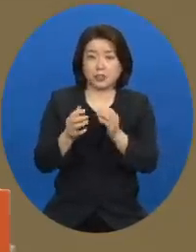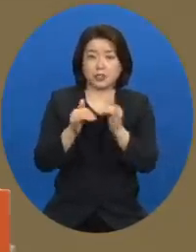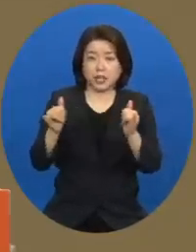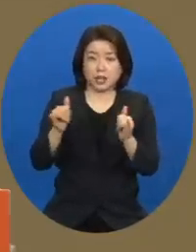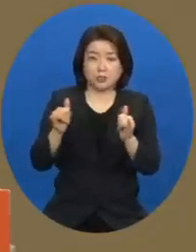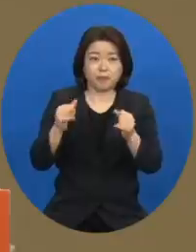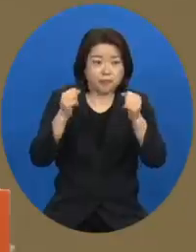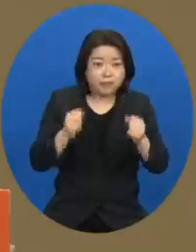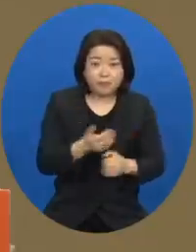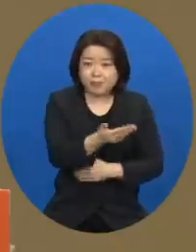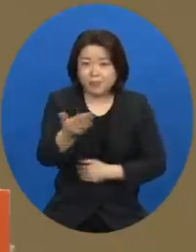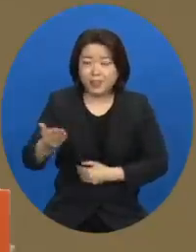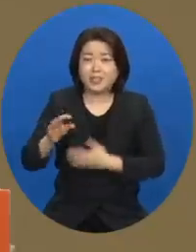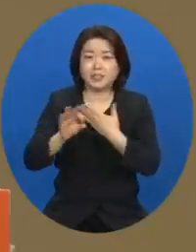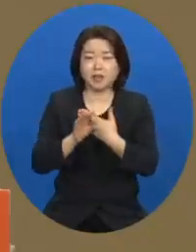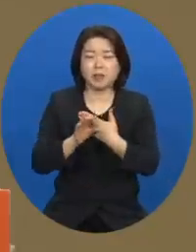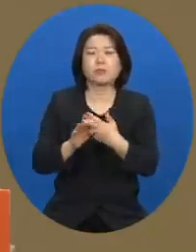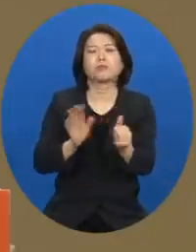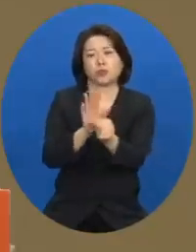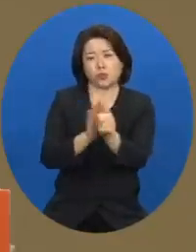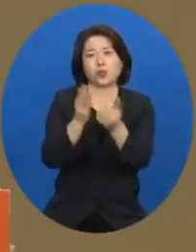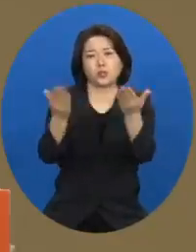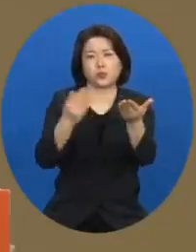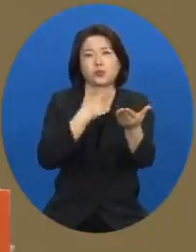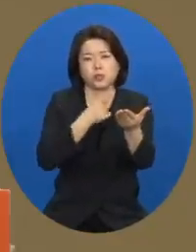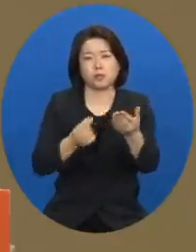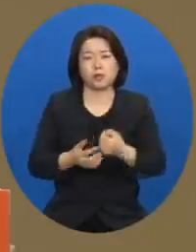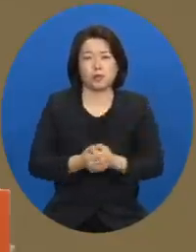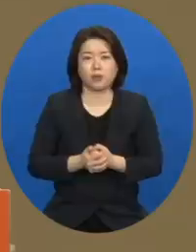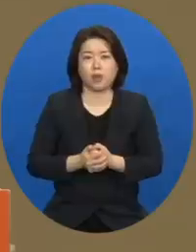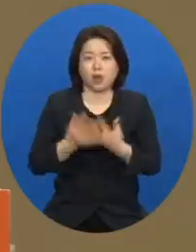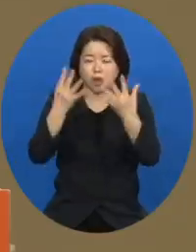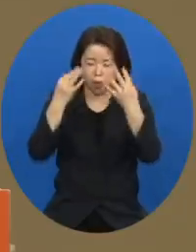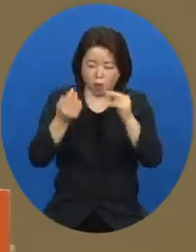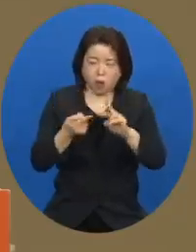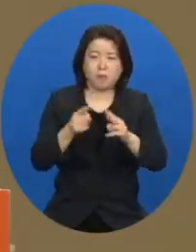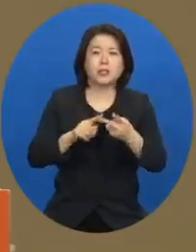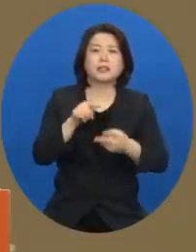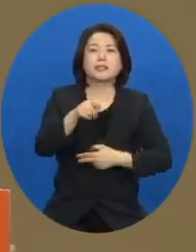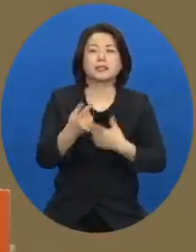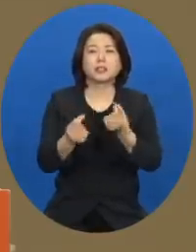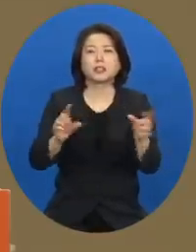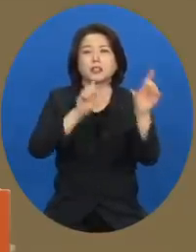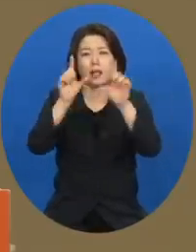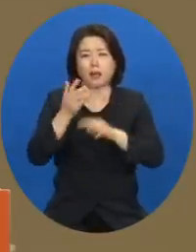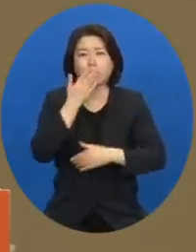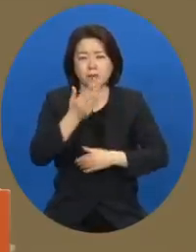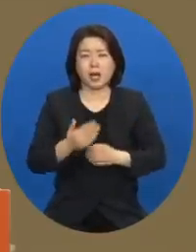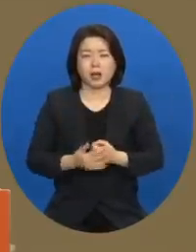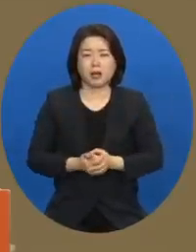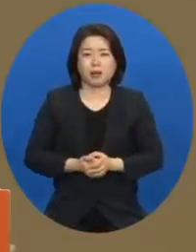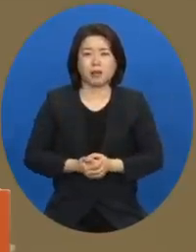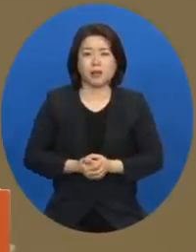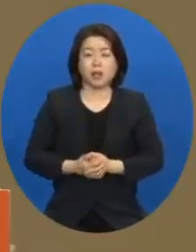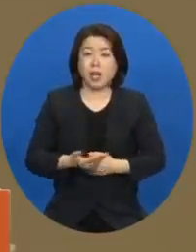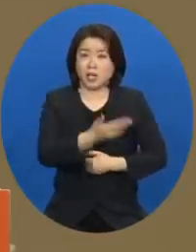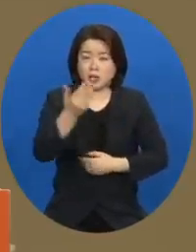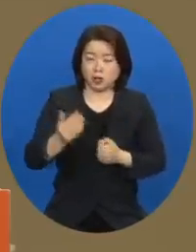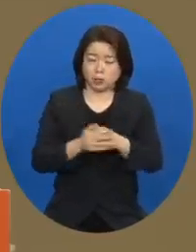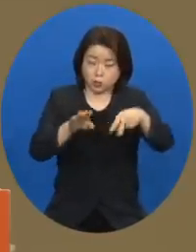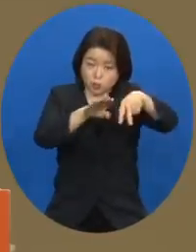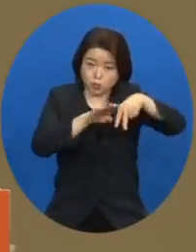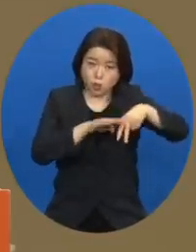계시다면 도와드리려는 거예요. 얼마든지 그렇게 살 수 있습니다. 여러분